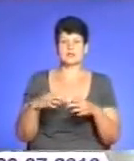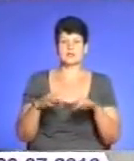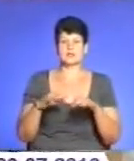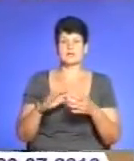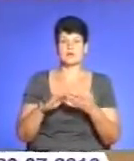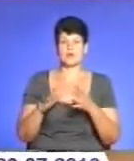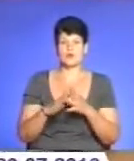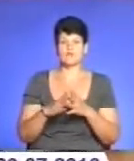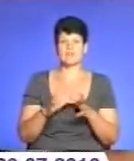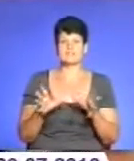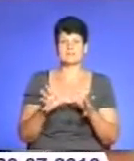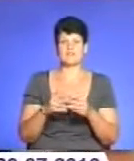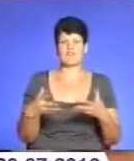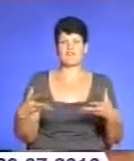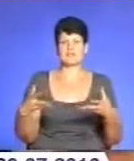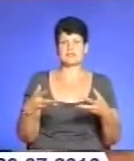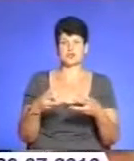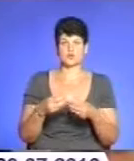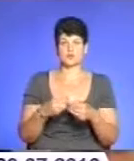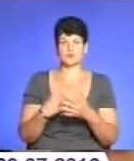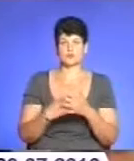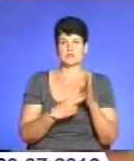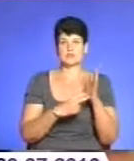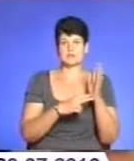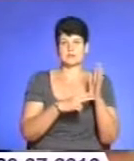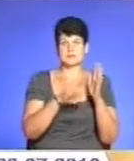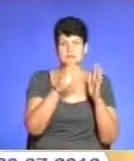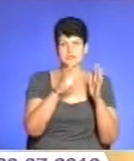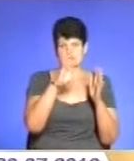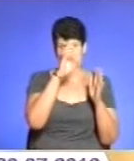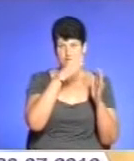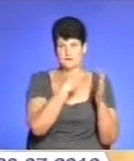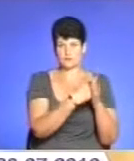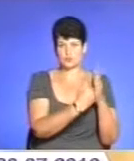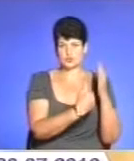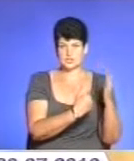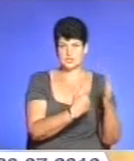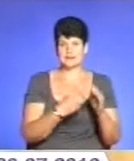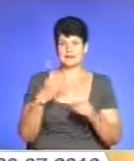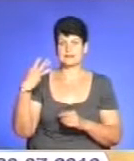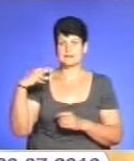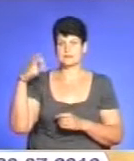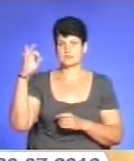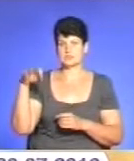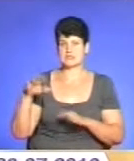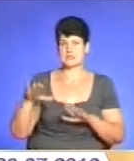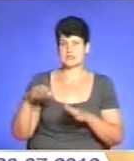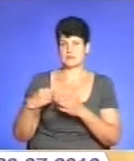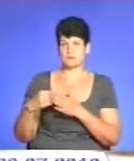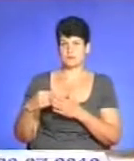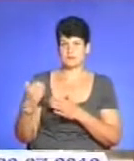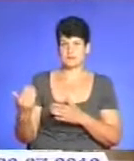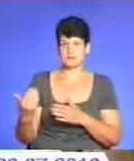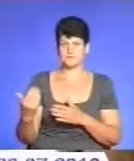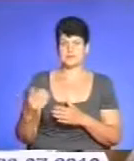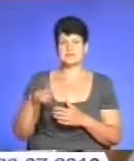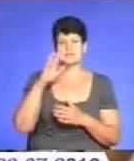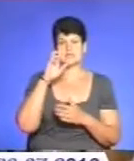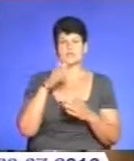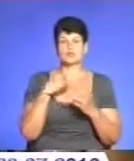умовах співфінансування, тобто 70% з державного бюджету і 30% з місцевого. З